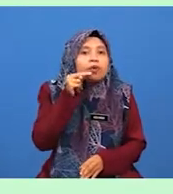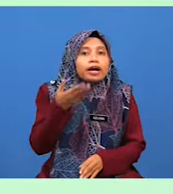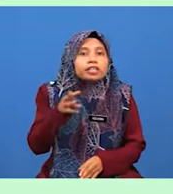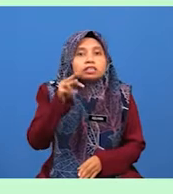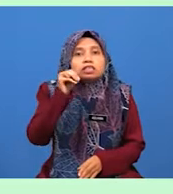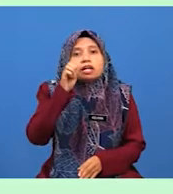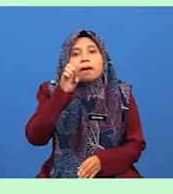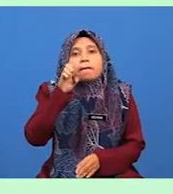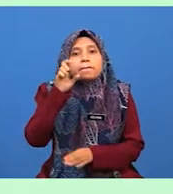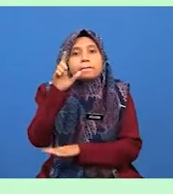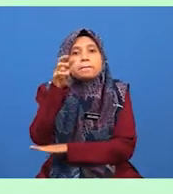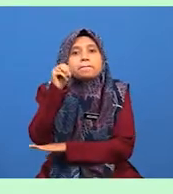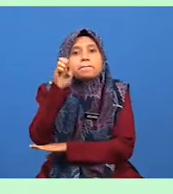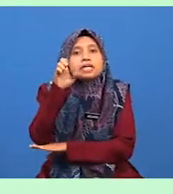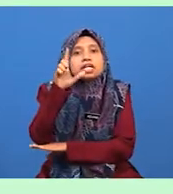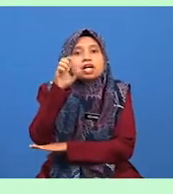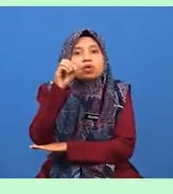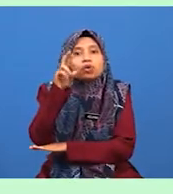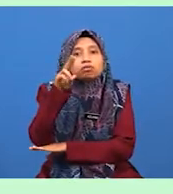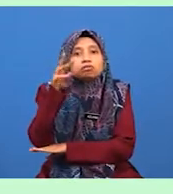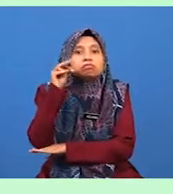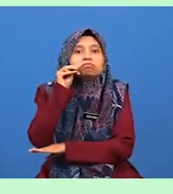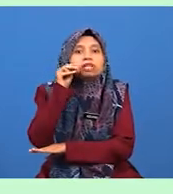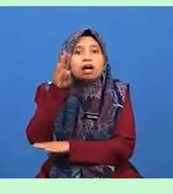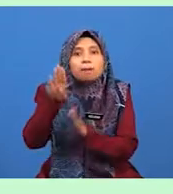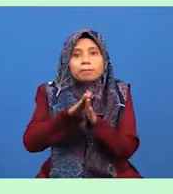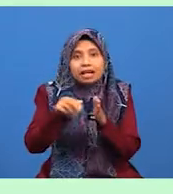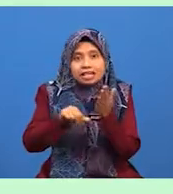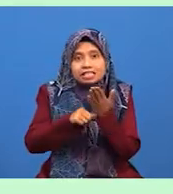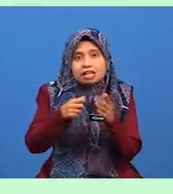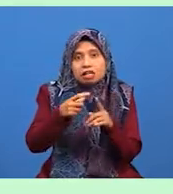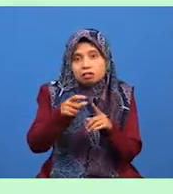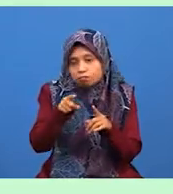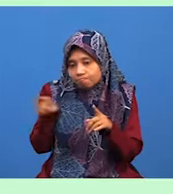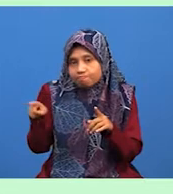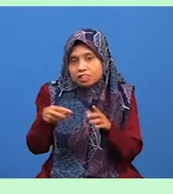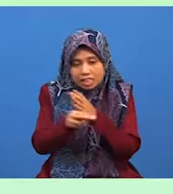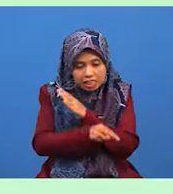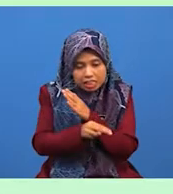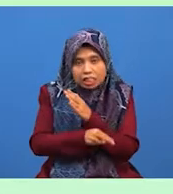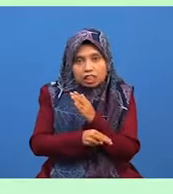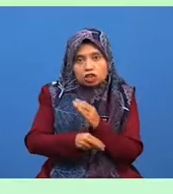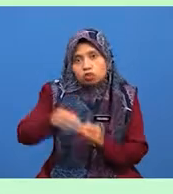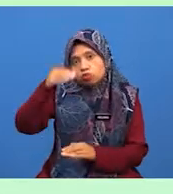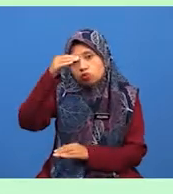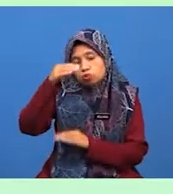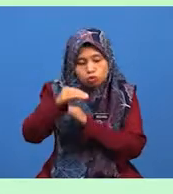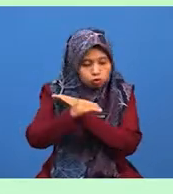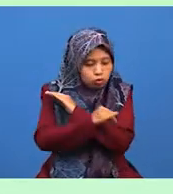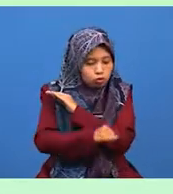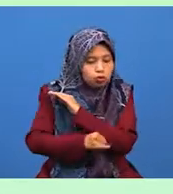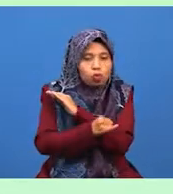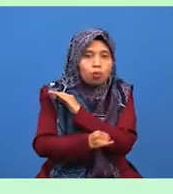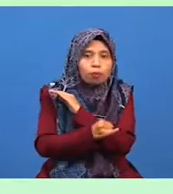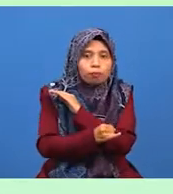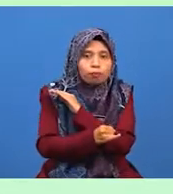berasal ruang jawapan negeri Johor. Baiklah murid-murid, apakah